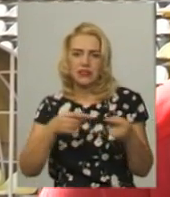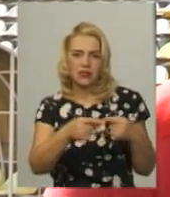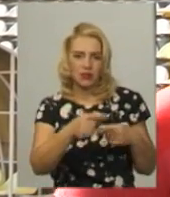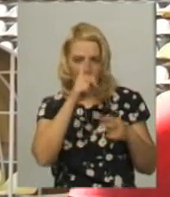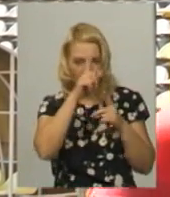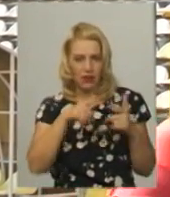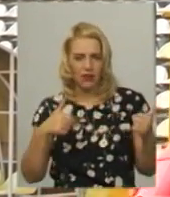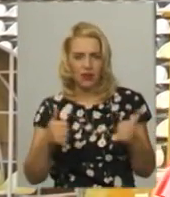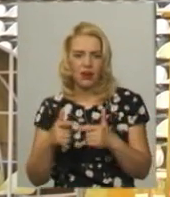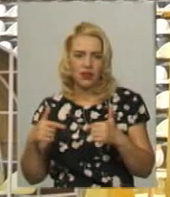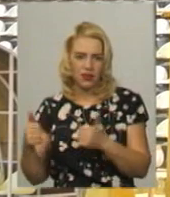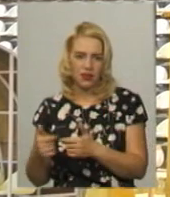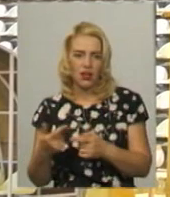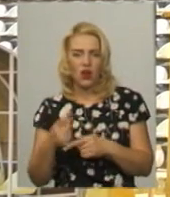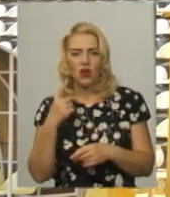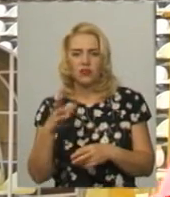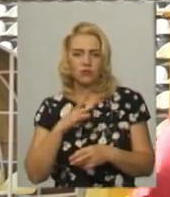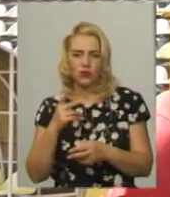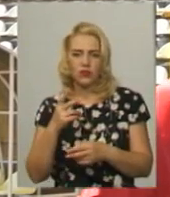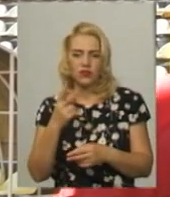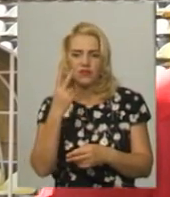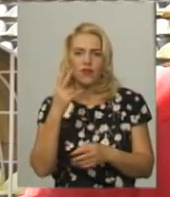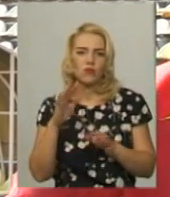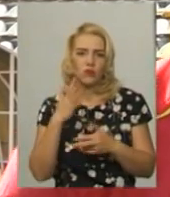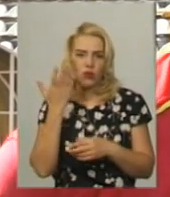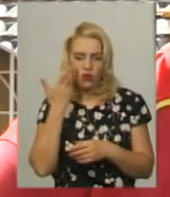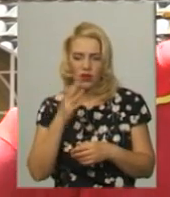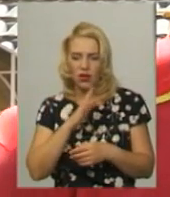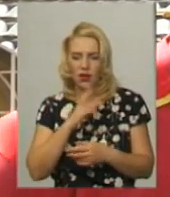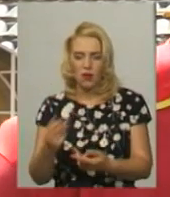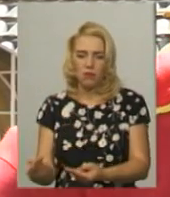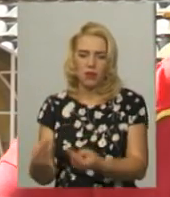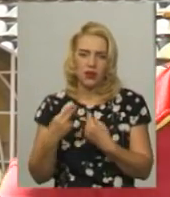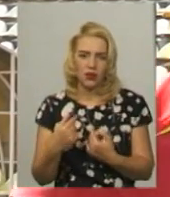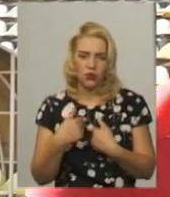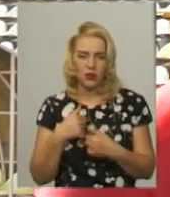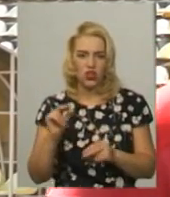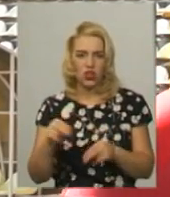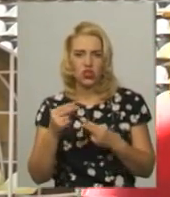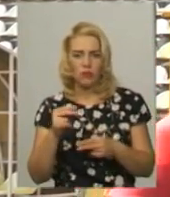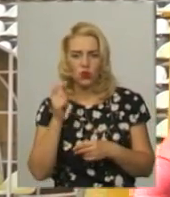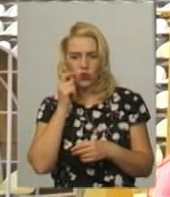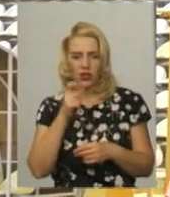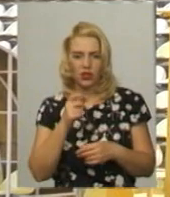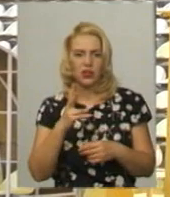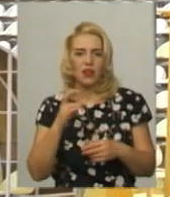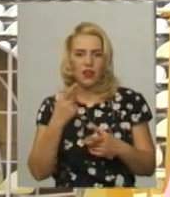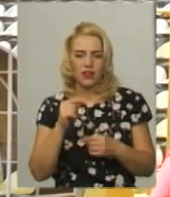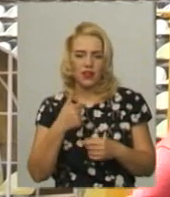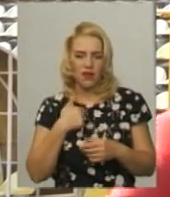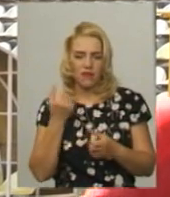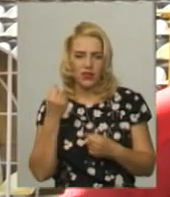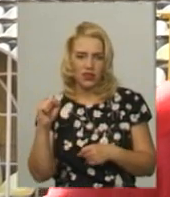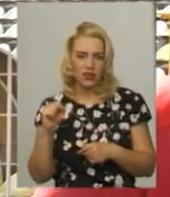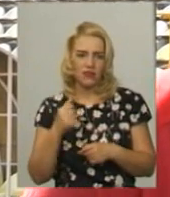коли два моменти було, коли вона до мене приїхала в Данію на чемпіонат Європи на короткій воді, де я виграв, і я